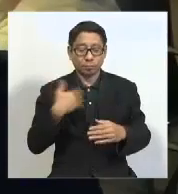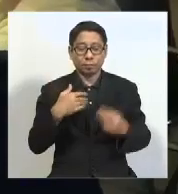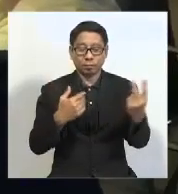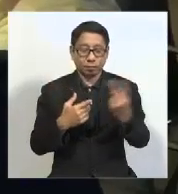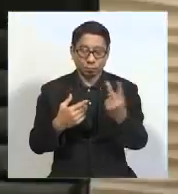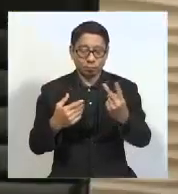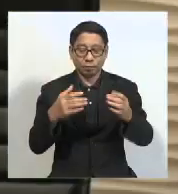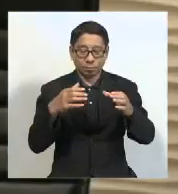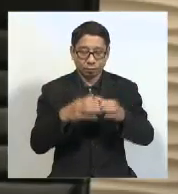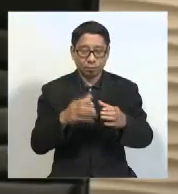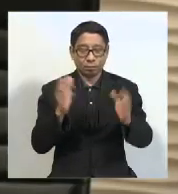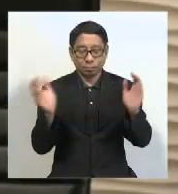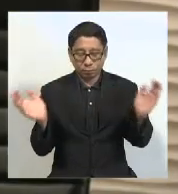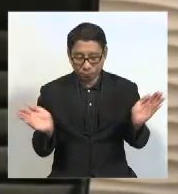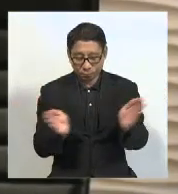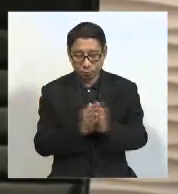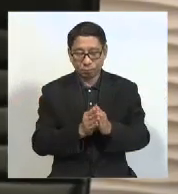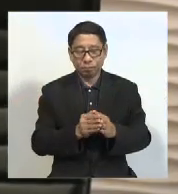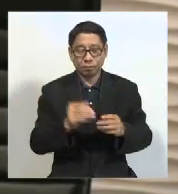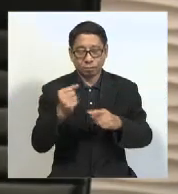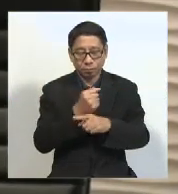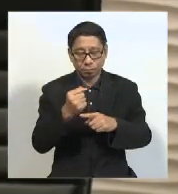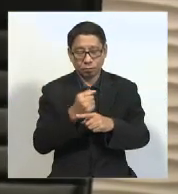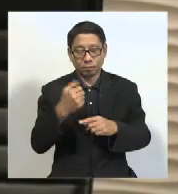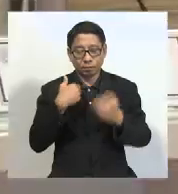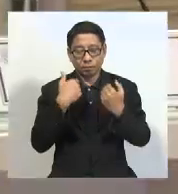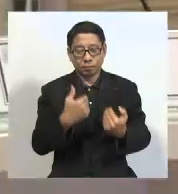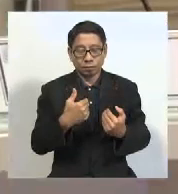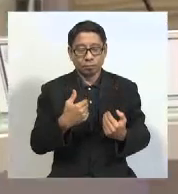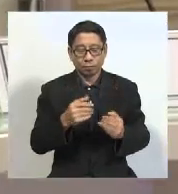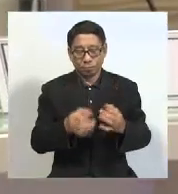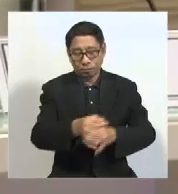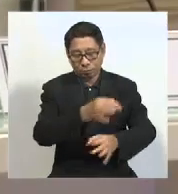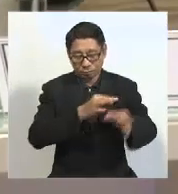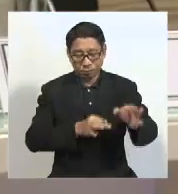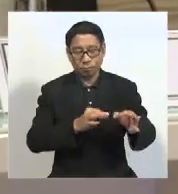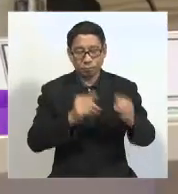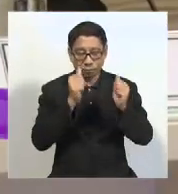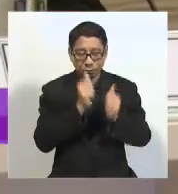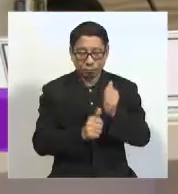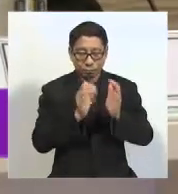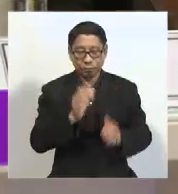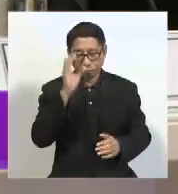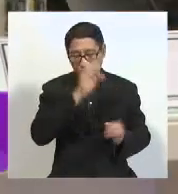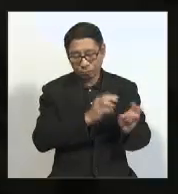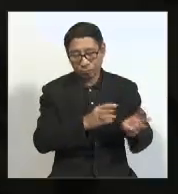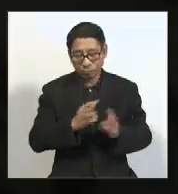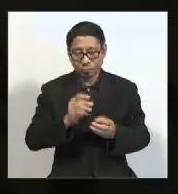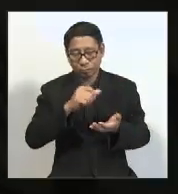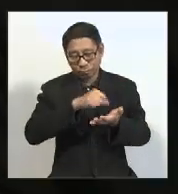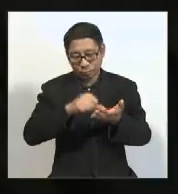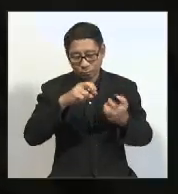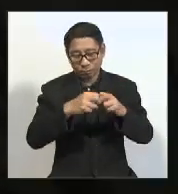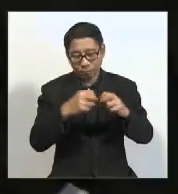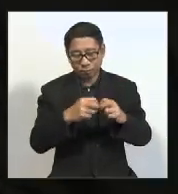โดยทั้งสองฝ่ายมีข้อสรุปร่วมกันในการตั้งคณะทำงานที่มีตัวแทนจากทุกฝ่ายเพื่อหาแนวทางในการปรับปรุง